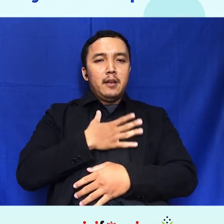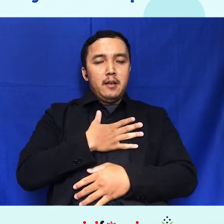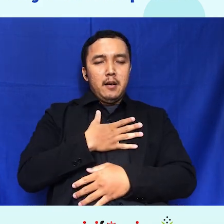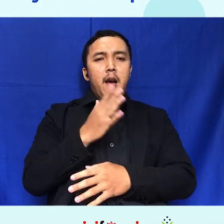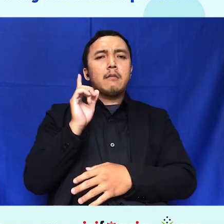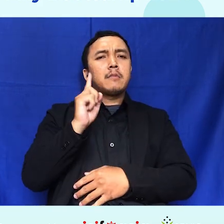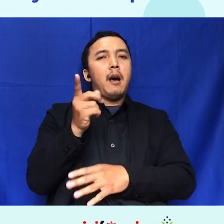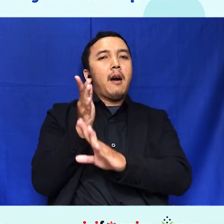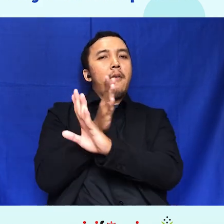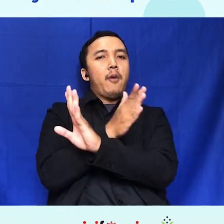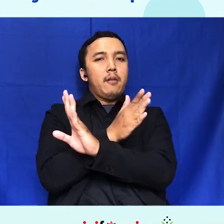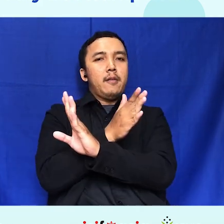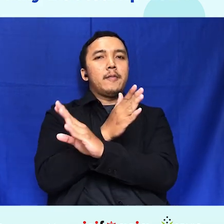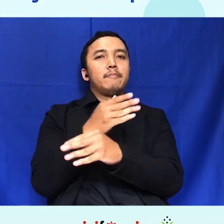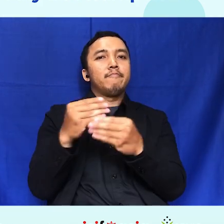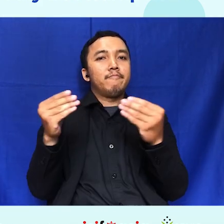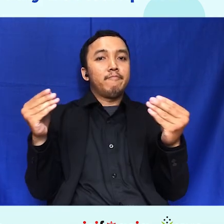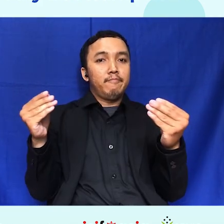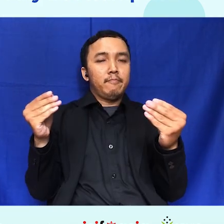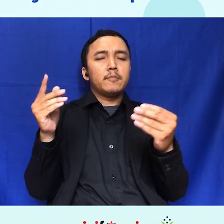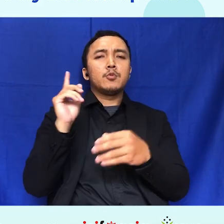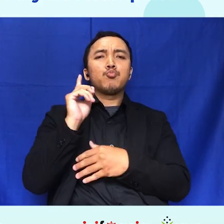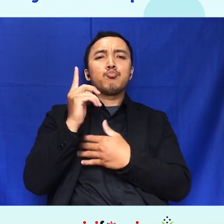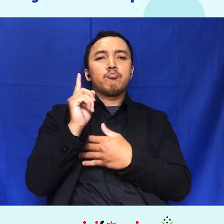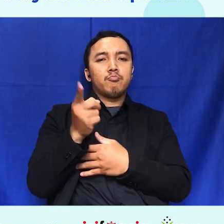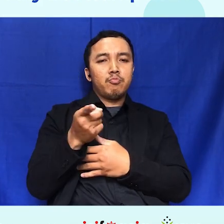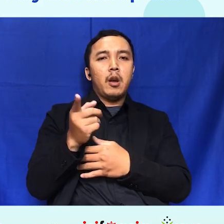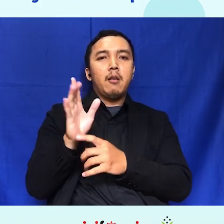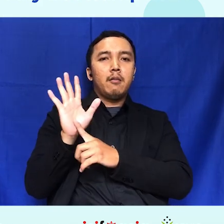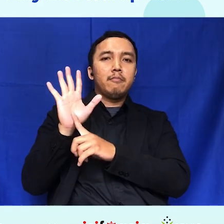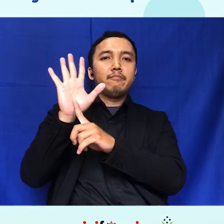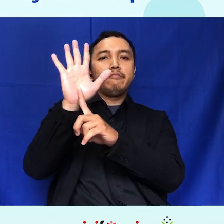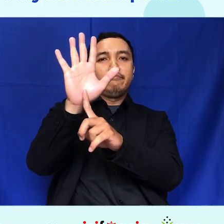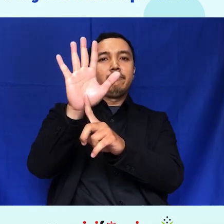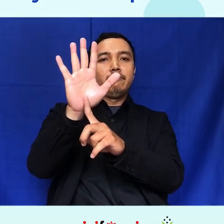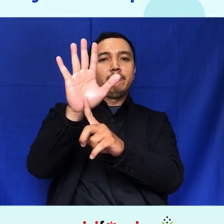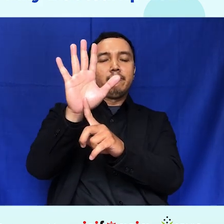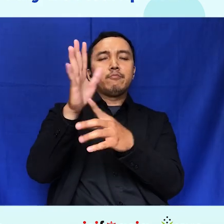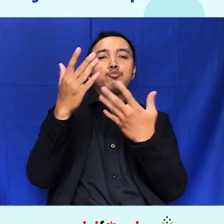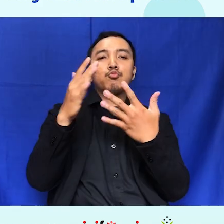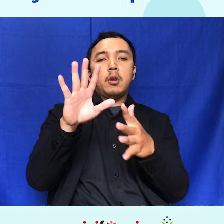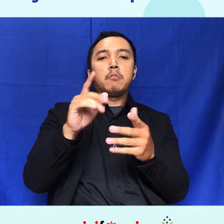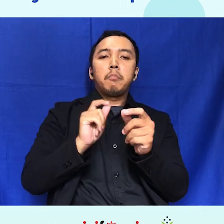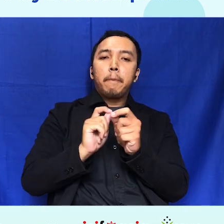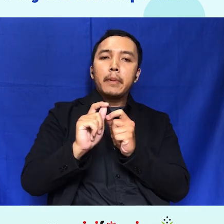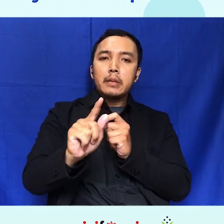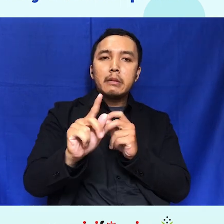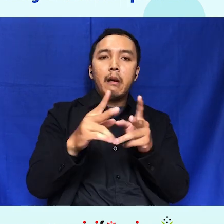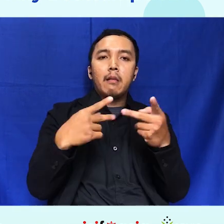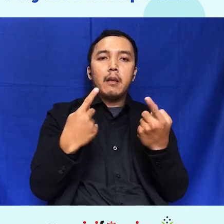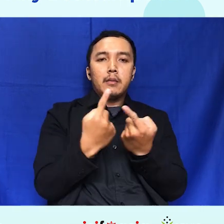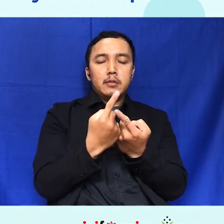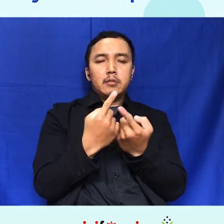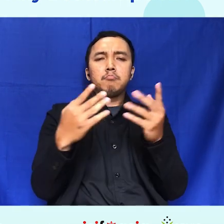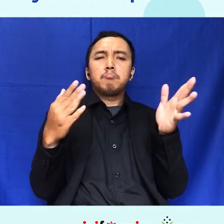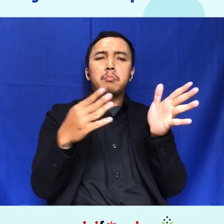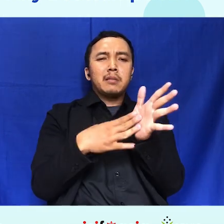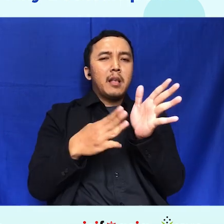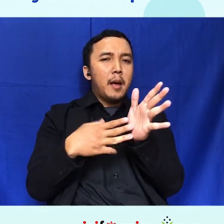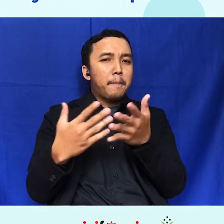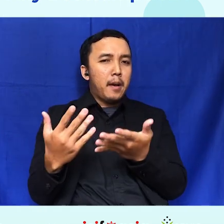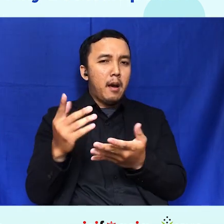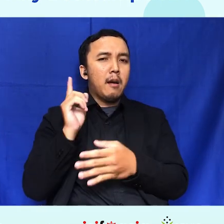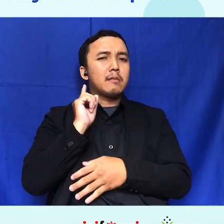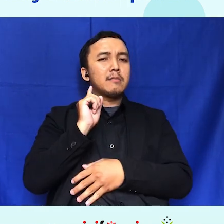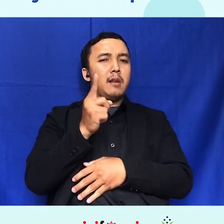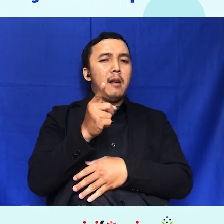ini ditampilkan course yang telah dibeli oleh user. Masalah pada halaman ini adalah user harus